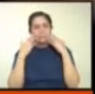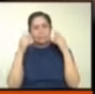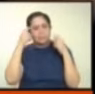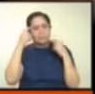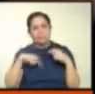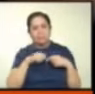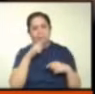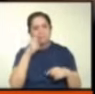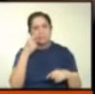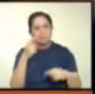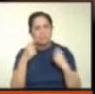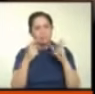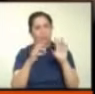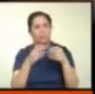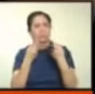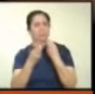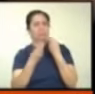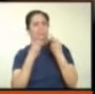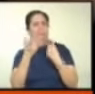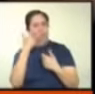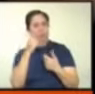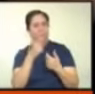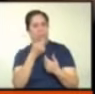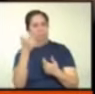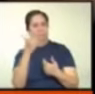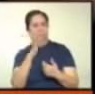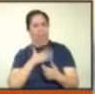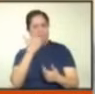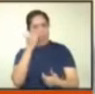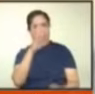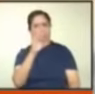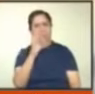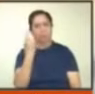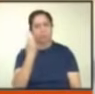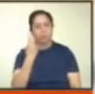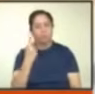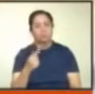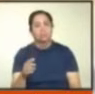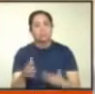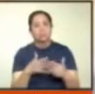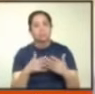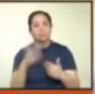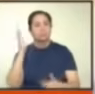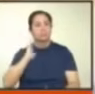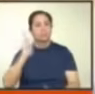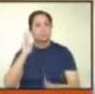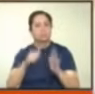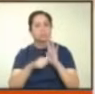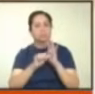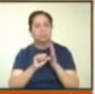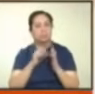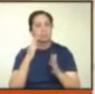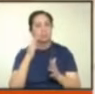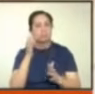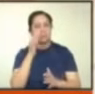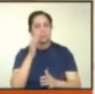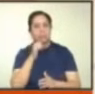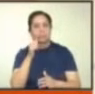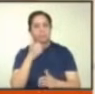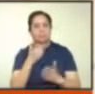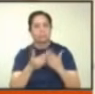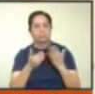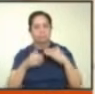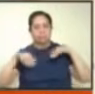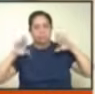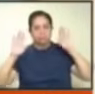maintindihan. I need an explanation about this. Bakit 57 lang? Gayunpaman, dati nang ginigiit ni Reyna Fe na hindi siya madaling